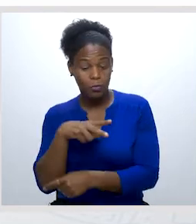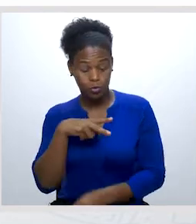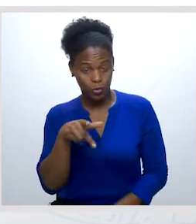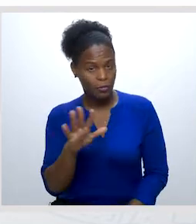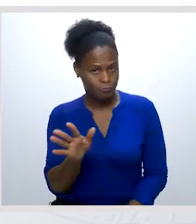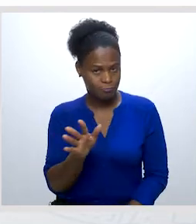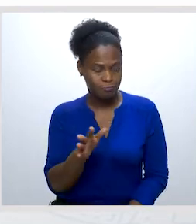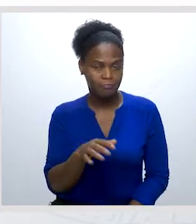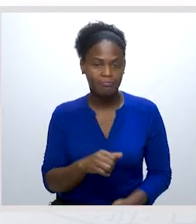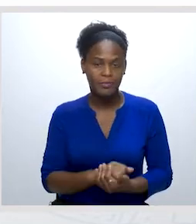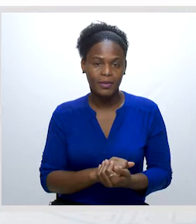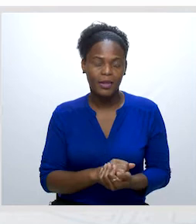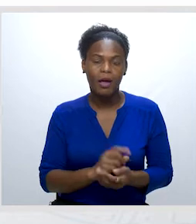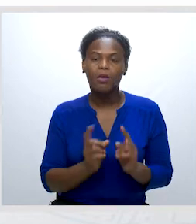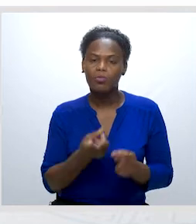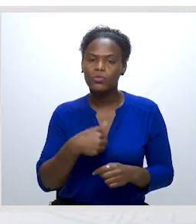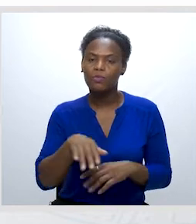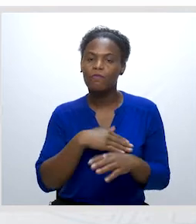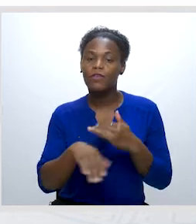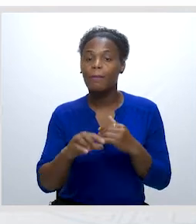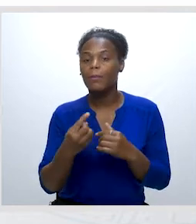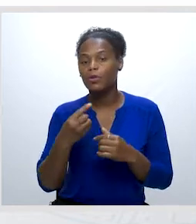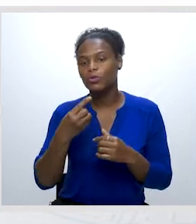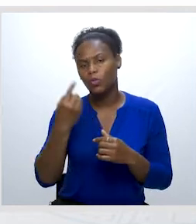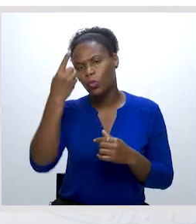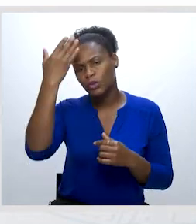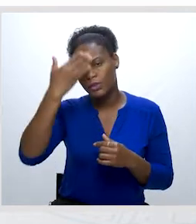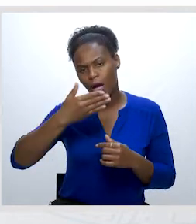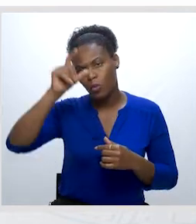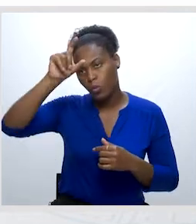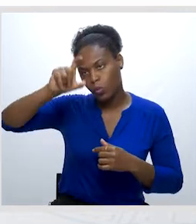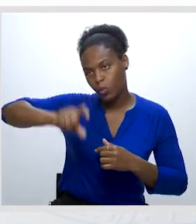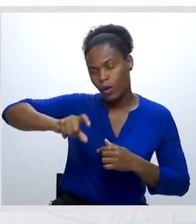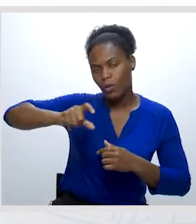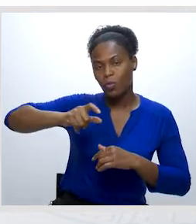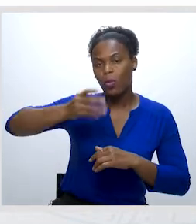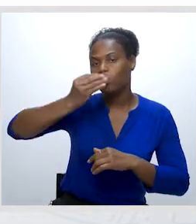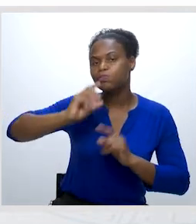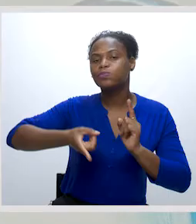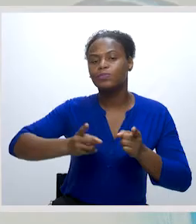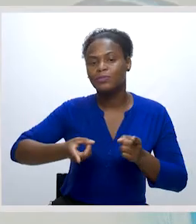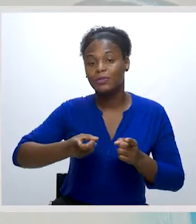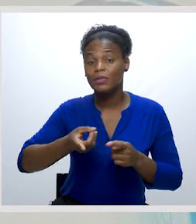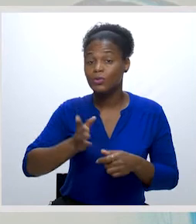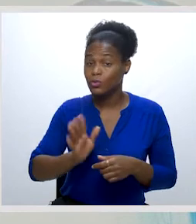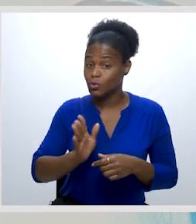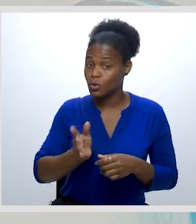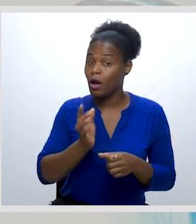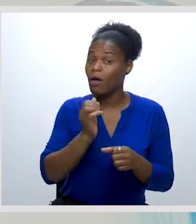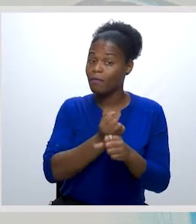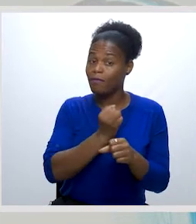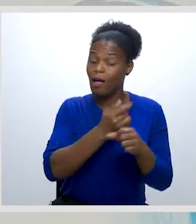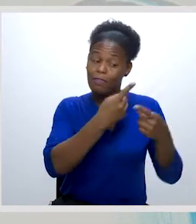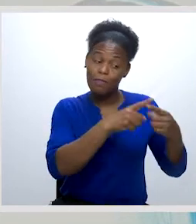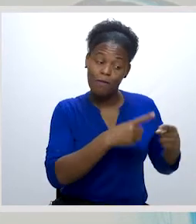d'accord? Qu'on fait pendant une journée. On a déjà travaillé les différents moments d'une